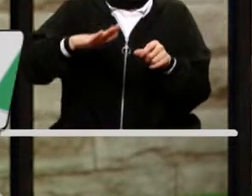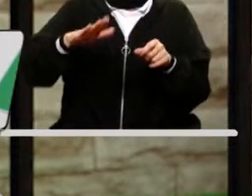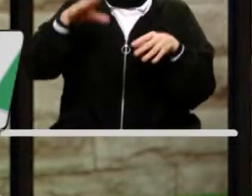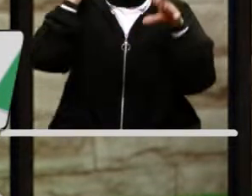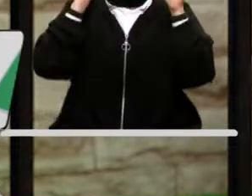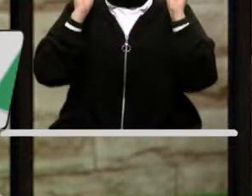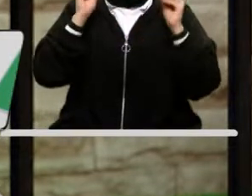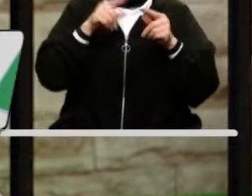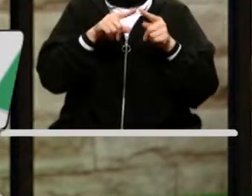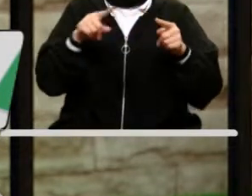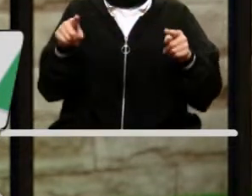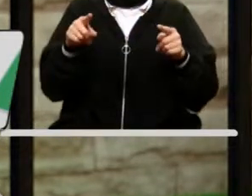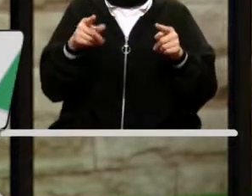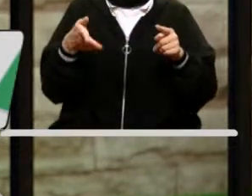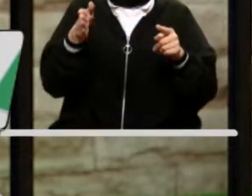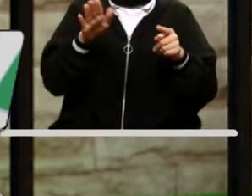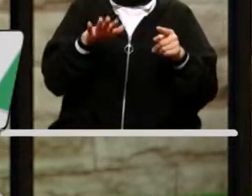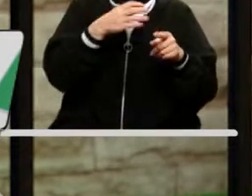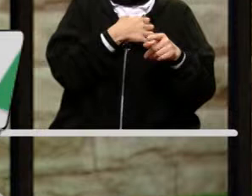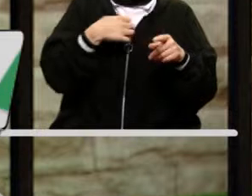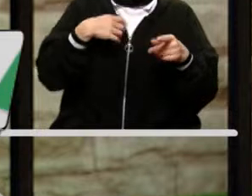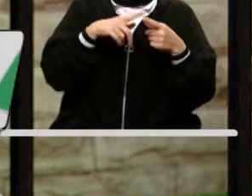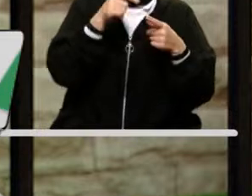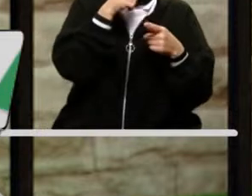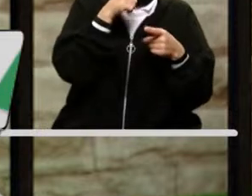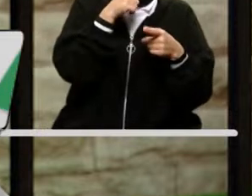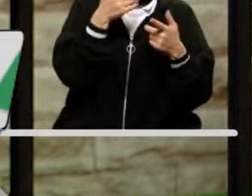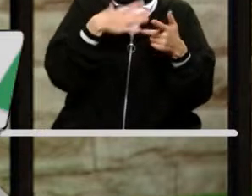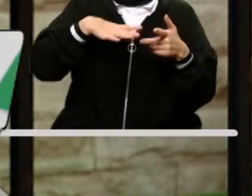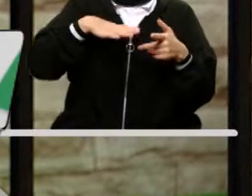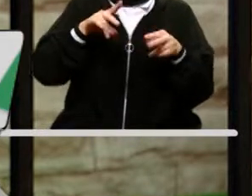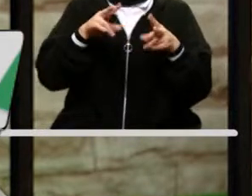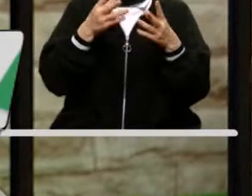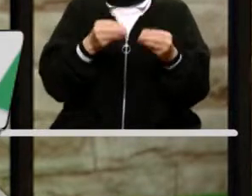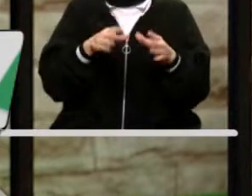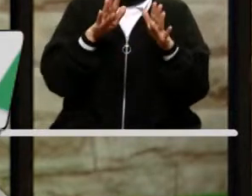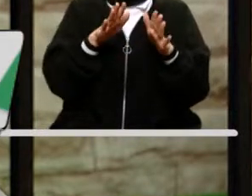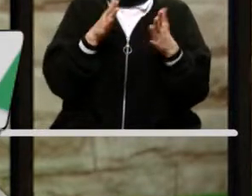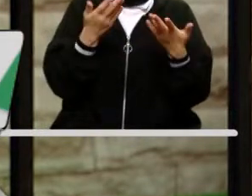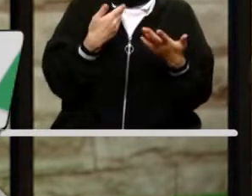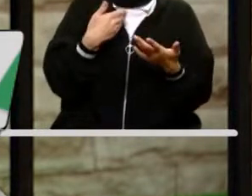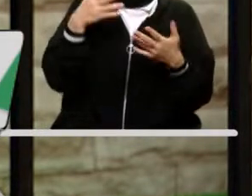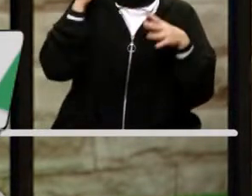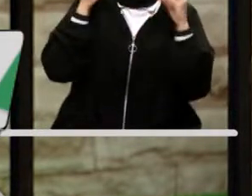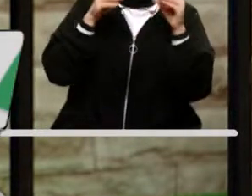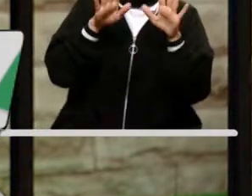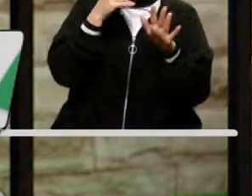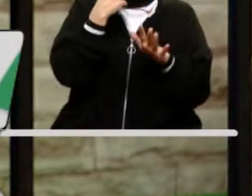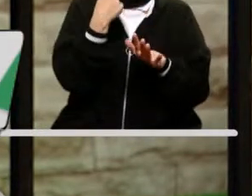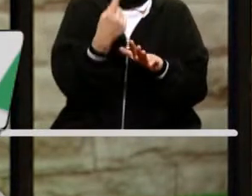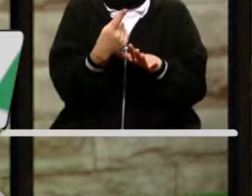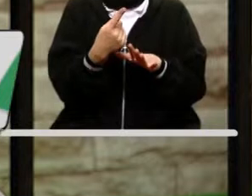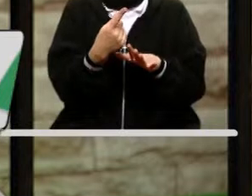öğrenme sürecinin dışında annenin babanın beklentisine cevap veremez de ben bunu öğrenemiyorum der. Bitirir olayı. Oysa bir önceki